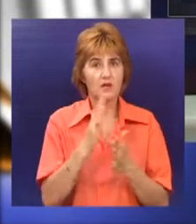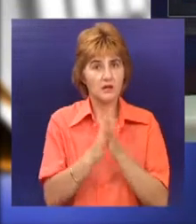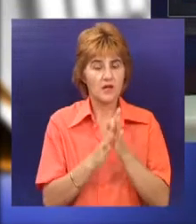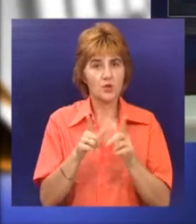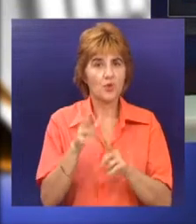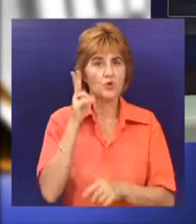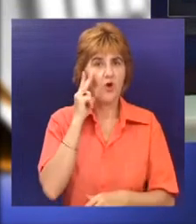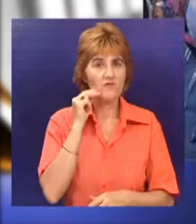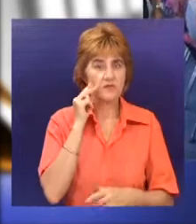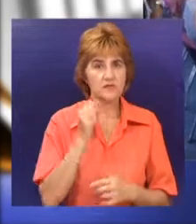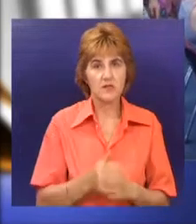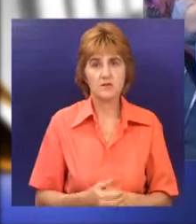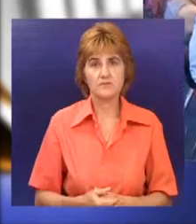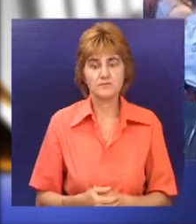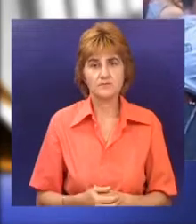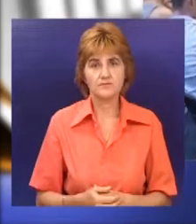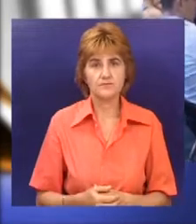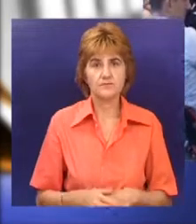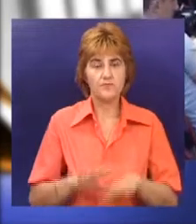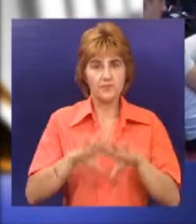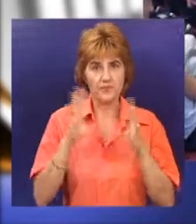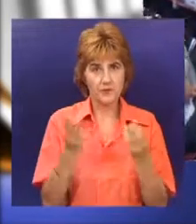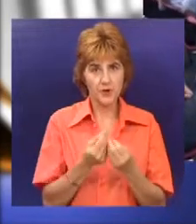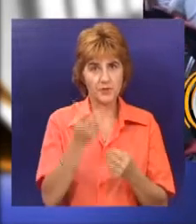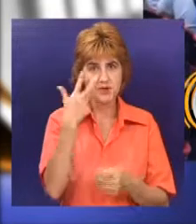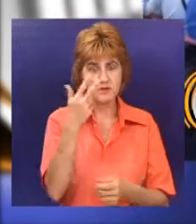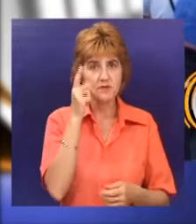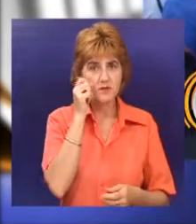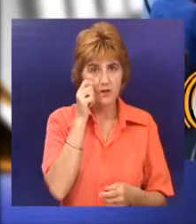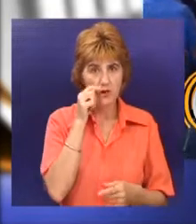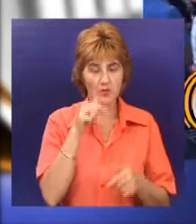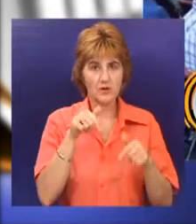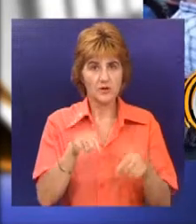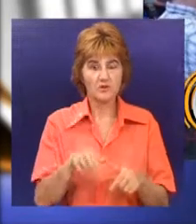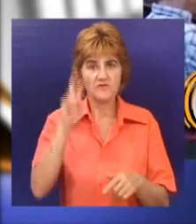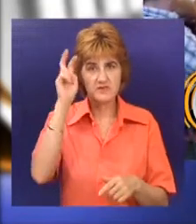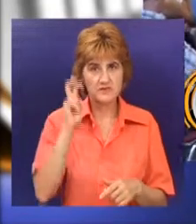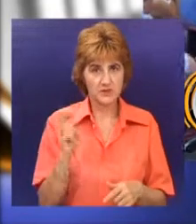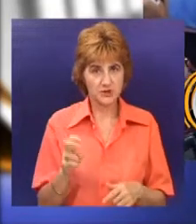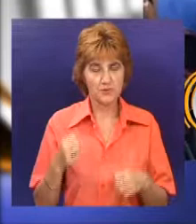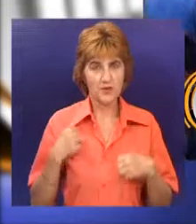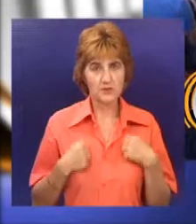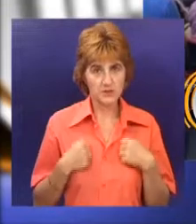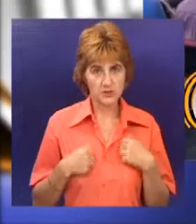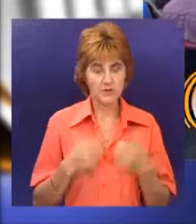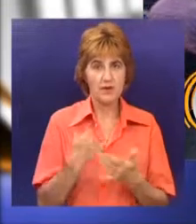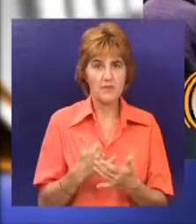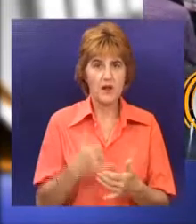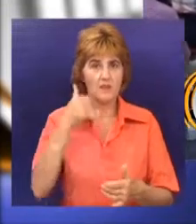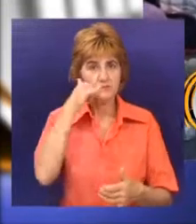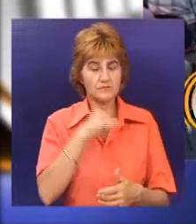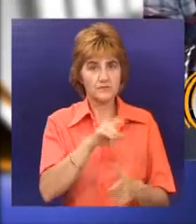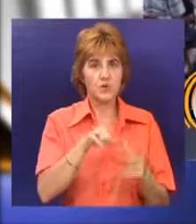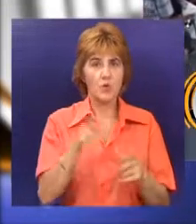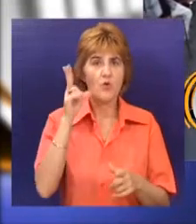u Novom Sadu. Ukupno 30 lica sa evidencije Nacionalne službe za zapošljavanje filijala Subotica danas u